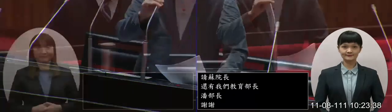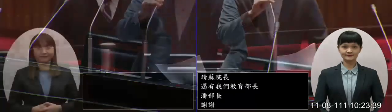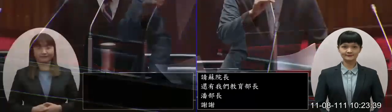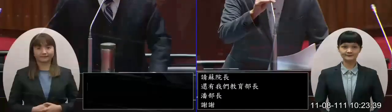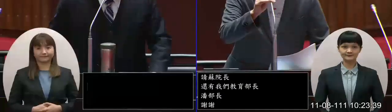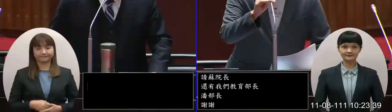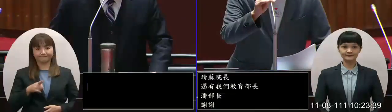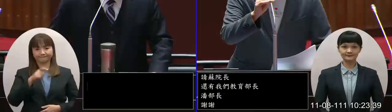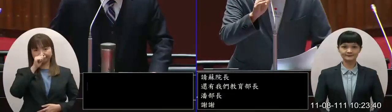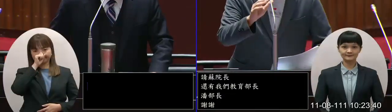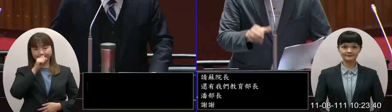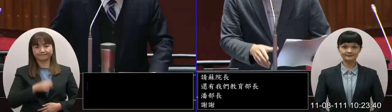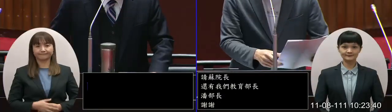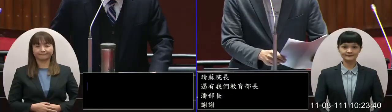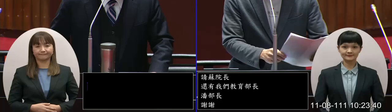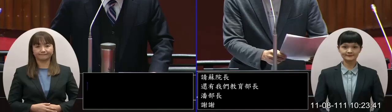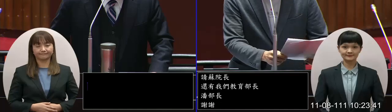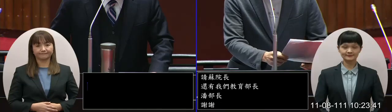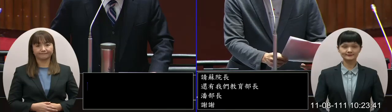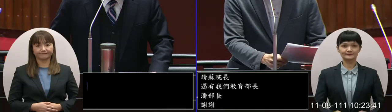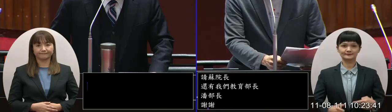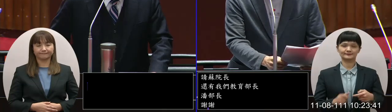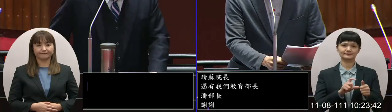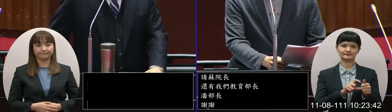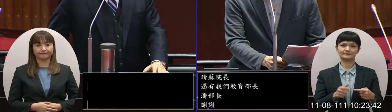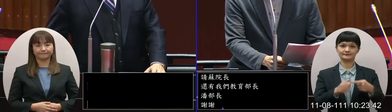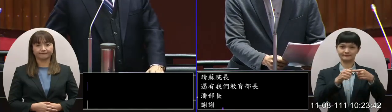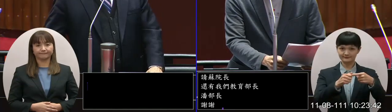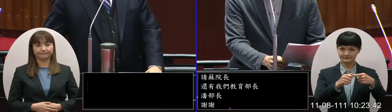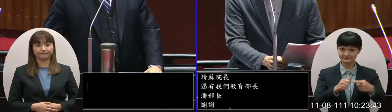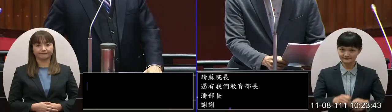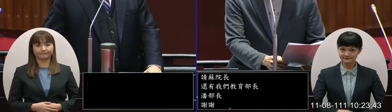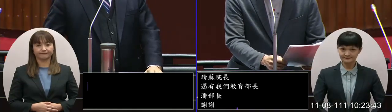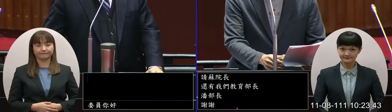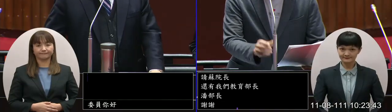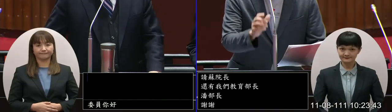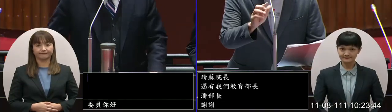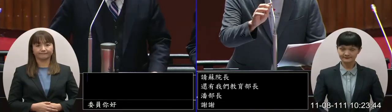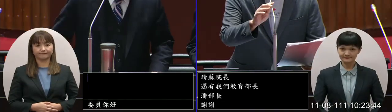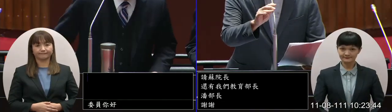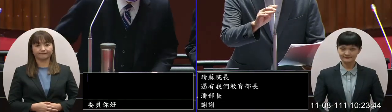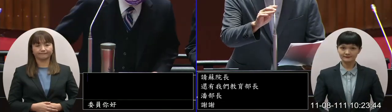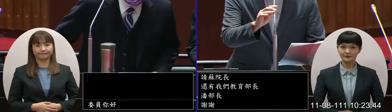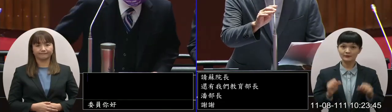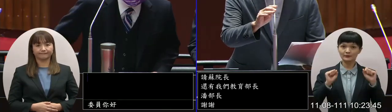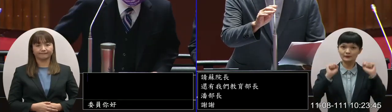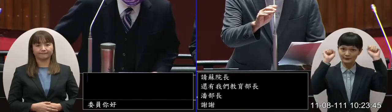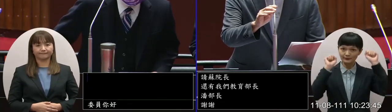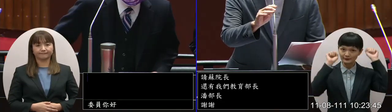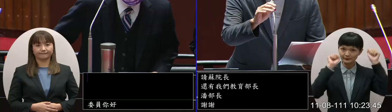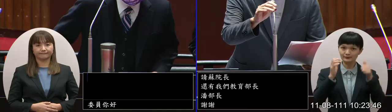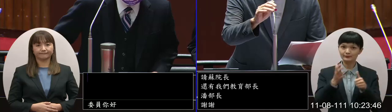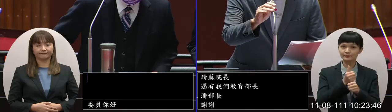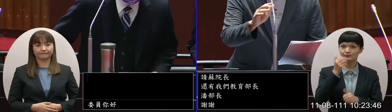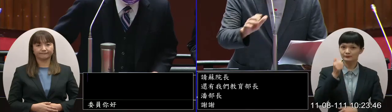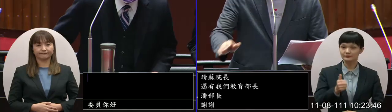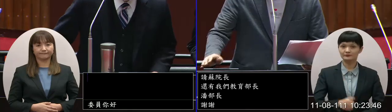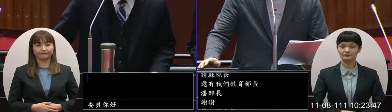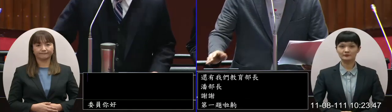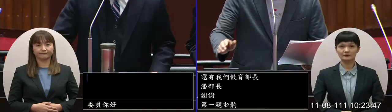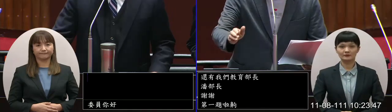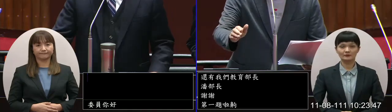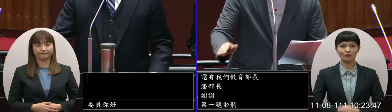委员你好。 哎、欸，第一题啦吼。哎、欸，咱呢体育署长哦。空缺位